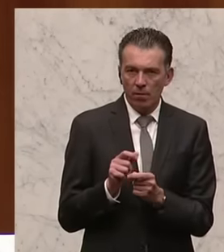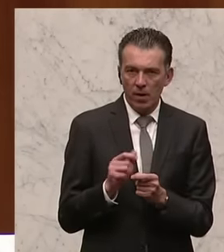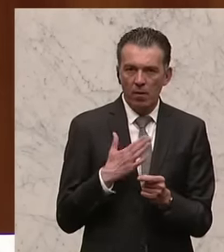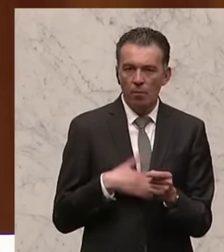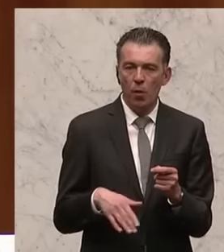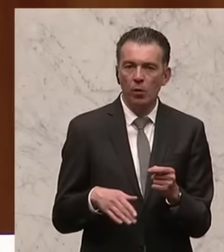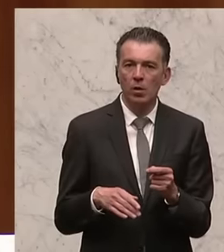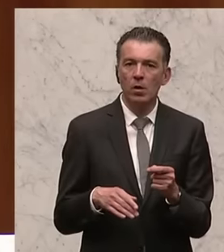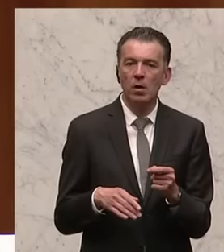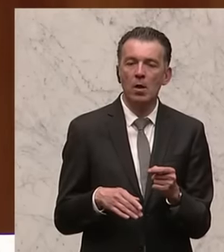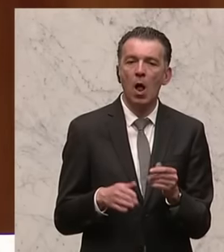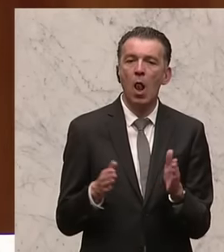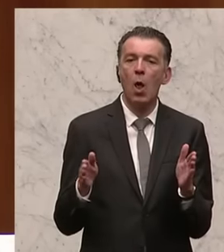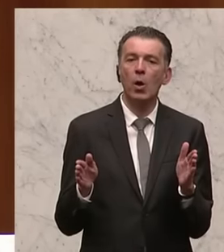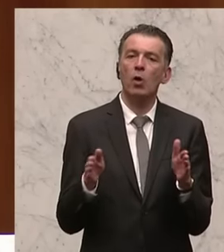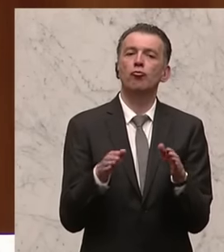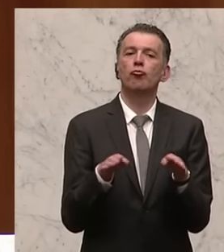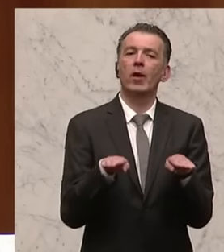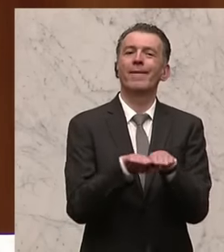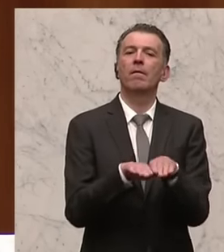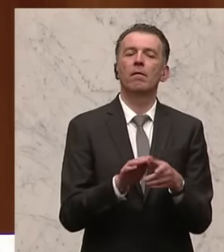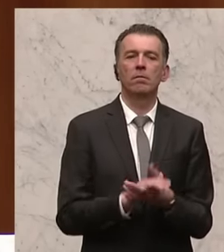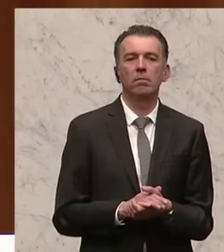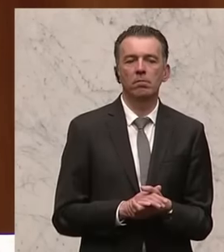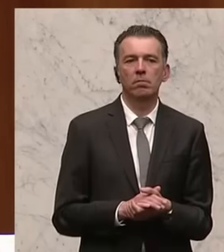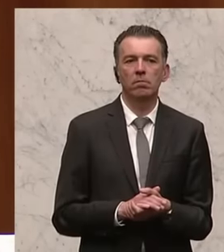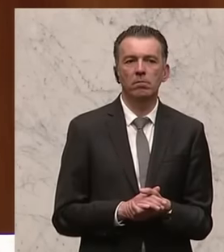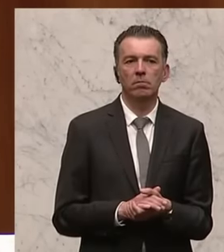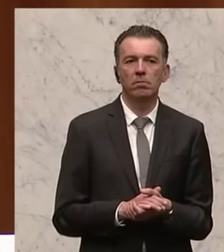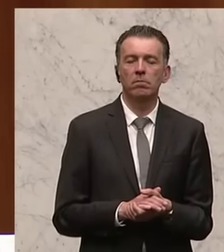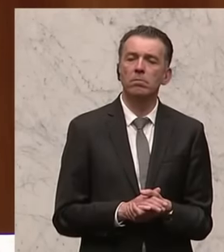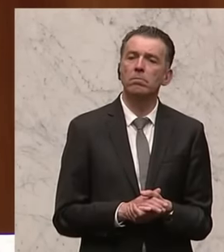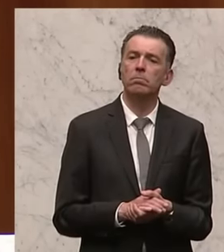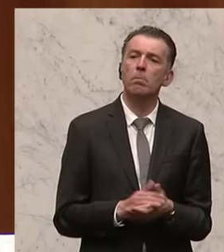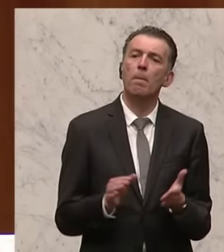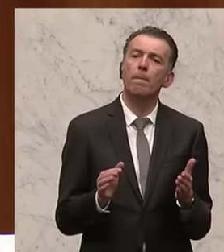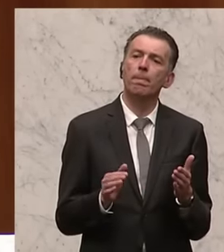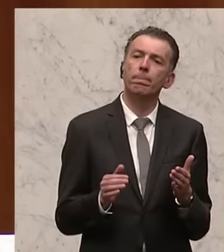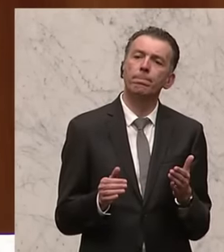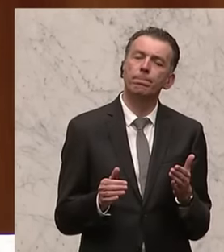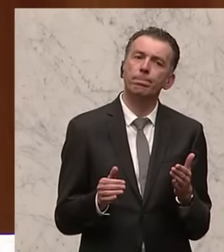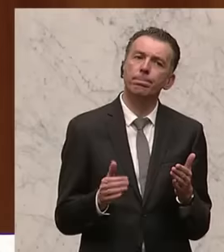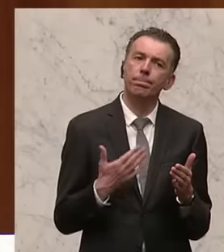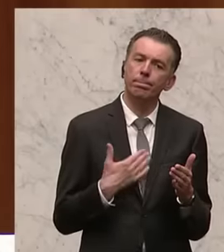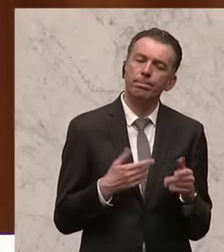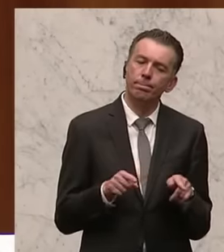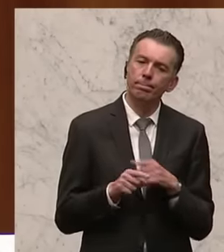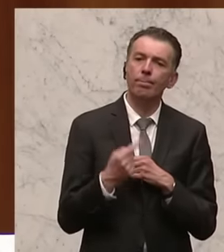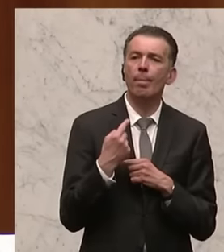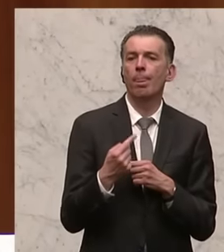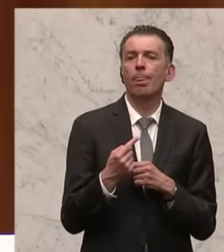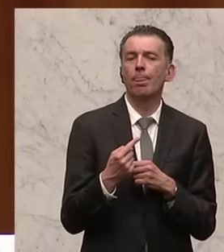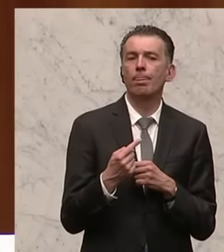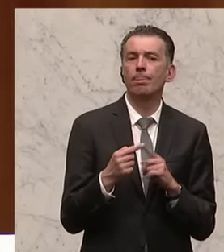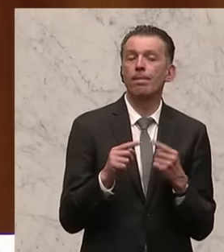hier eine Lücke schließen. Ein weiterer Punkt, den ich hier auch erwähnen möchte, ist, dass wir